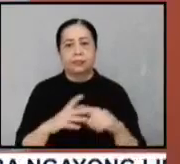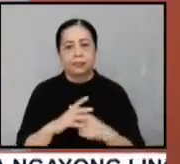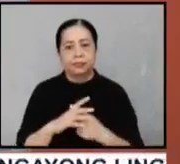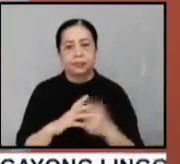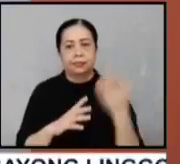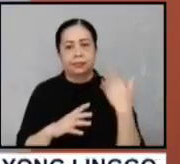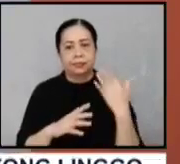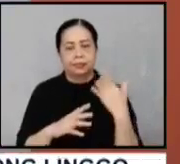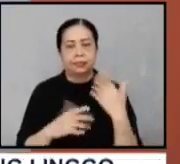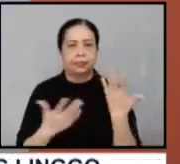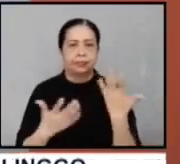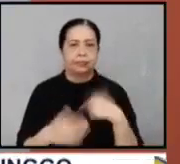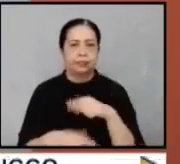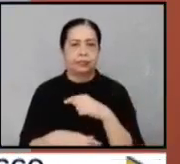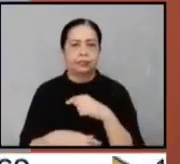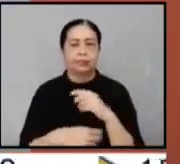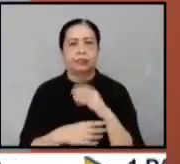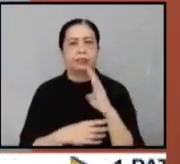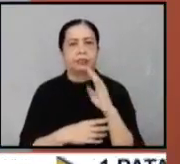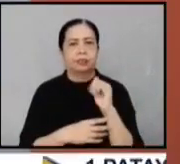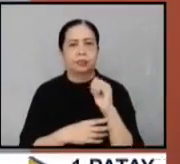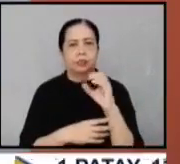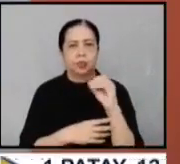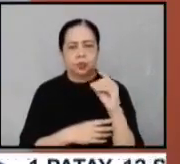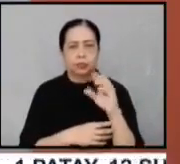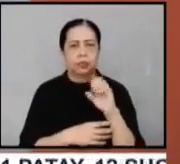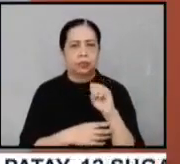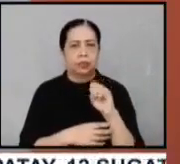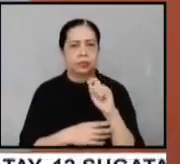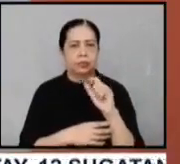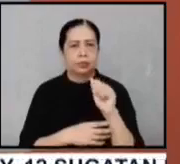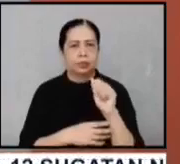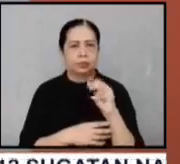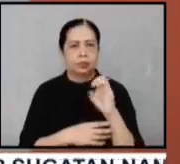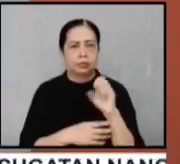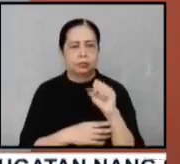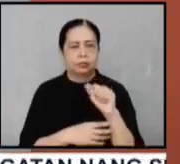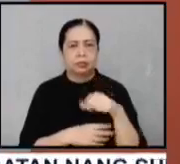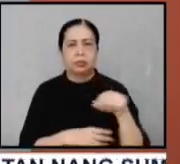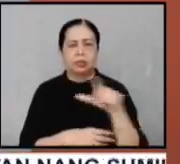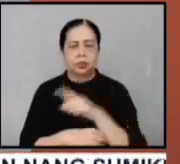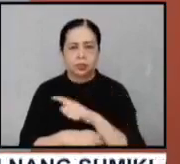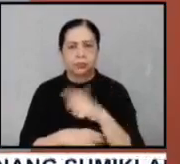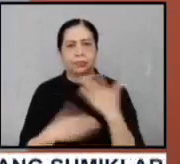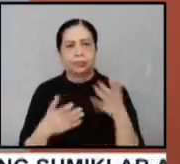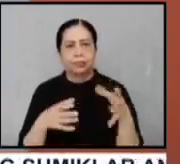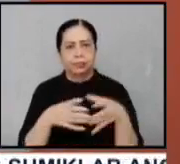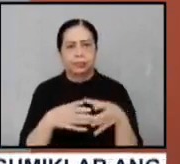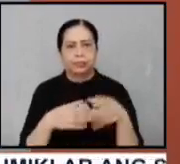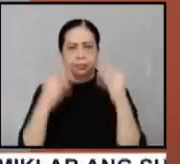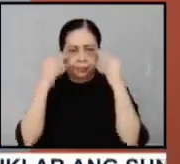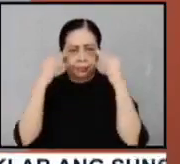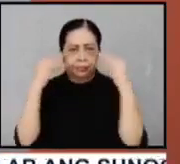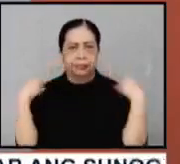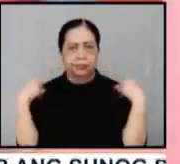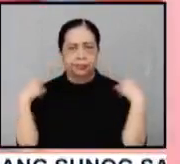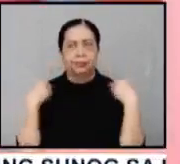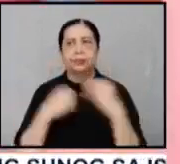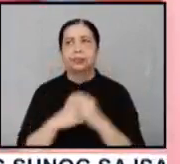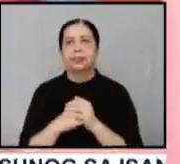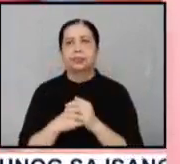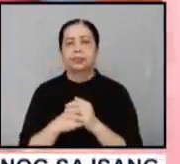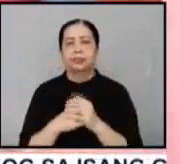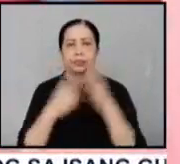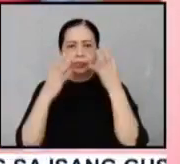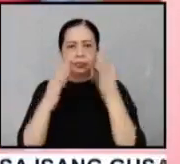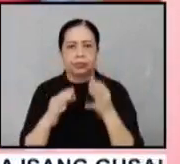mga taga-Bacoot, Santa Mesa, from the Legion of Mary. Nag-decide kami na to get out from